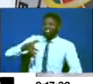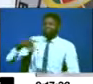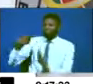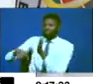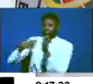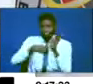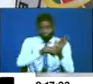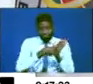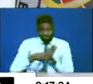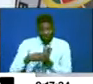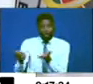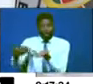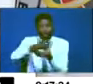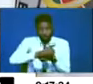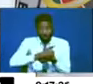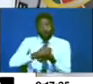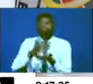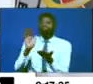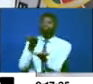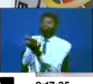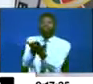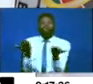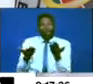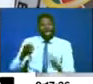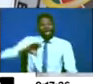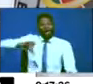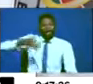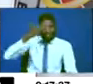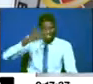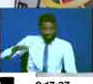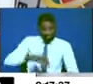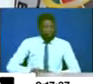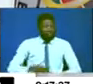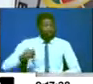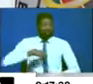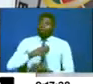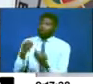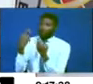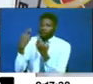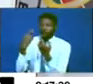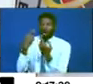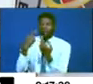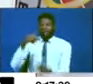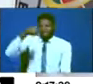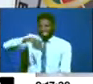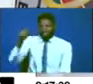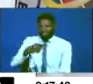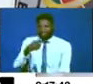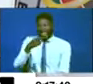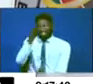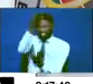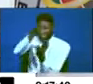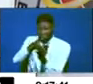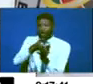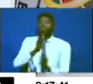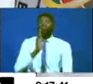Tuna nia ya kuwa ikifika katikati ya mwezi huu iweze panapo majaliwa kupita, lakini katika mambo mbakomba yaliyoko